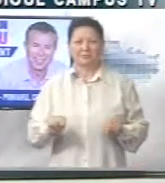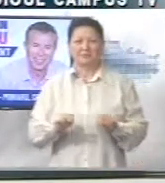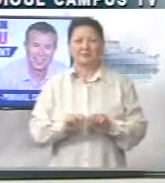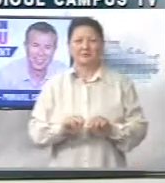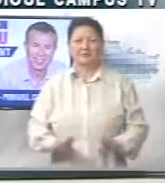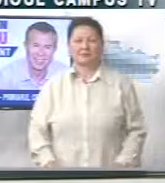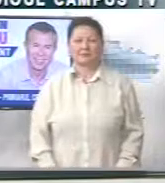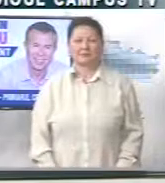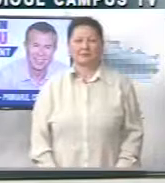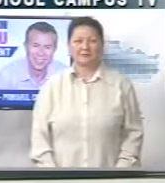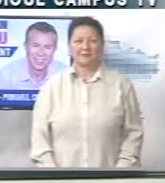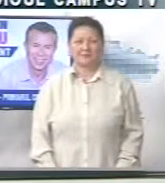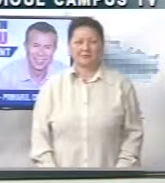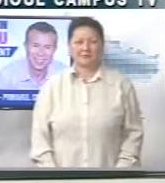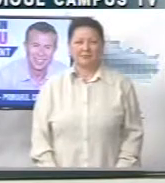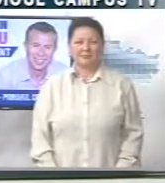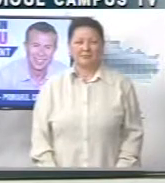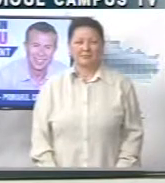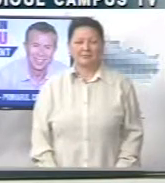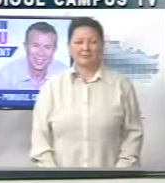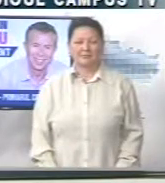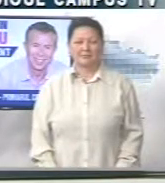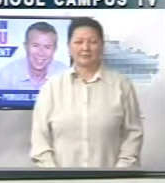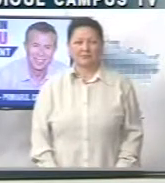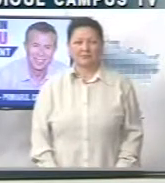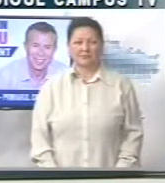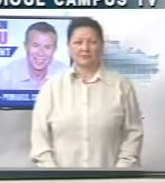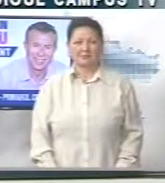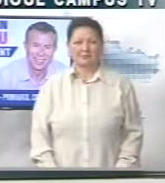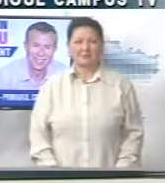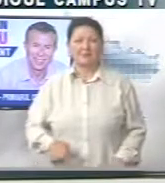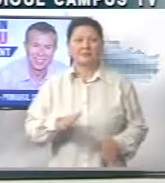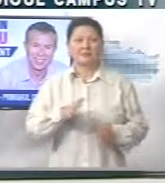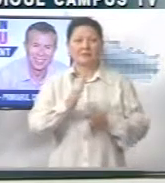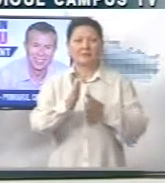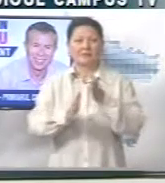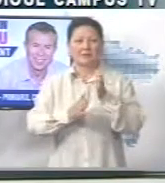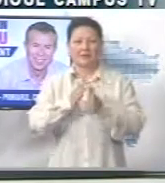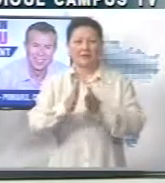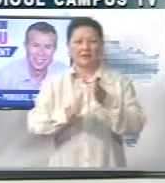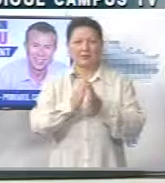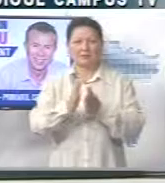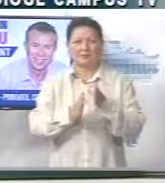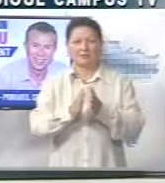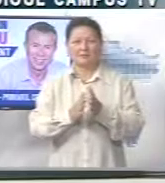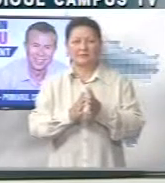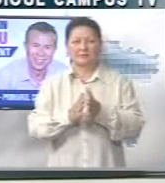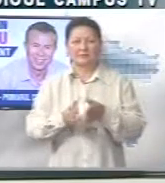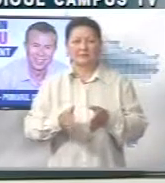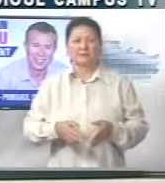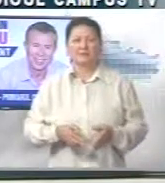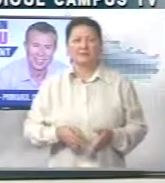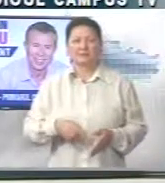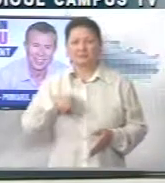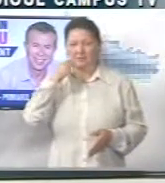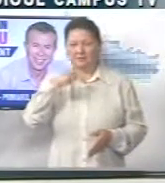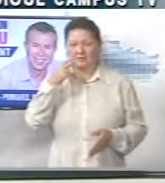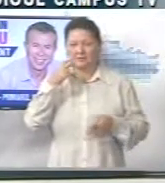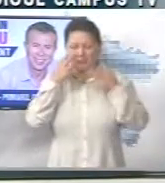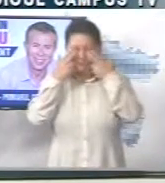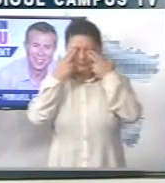mini-afiș pe care sunt semnele limbajului Braille. Exact, da? pentru nevăzători,